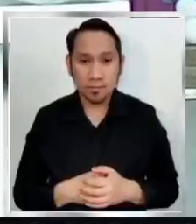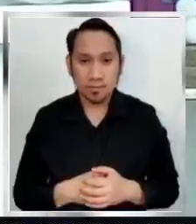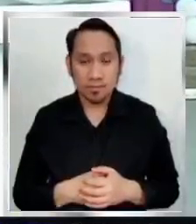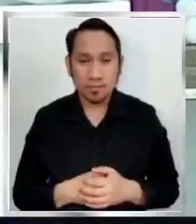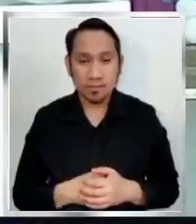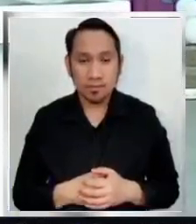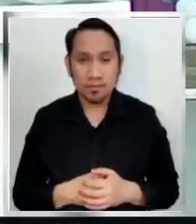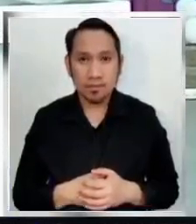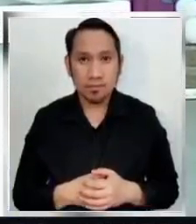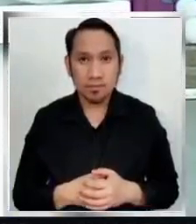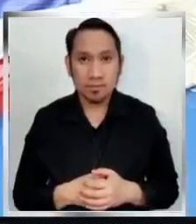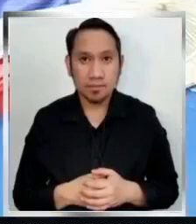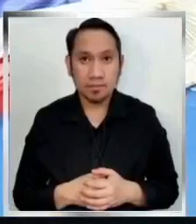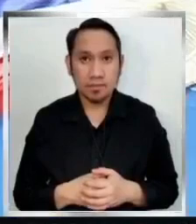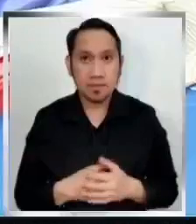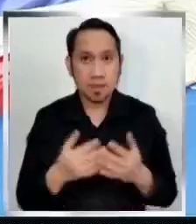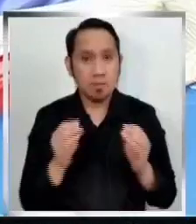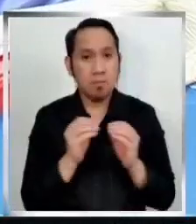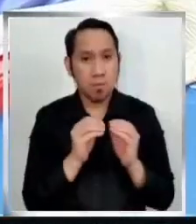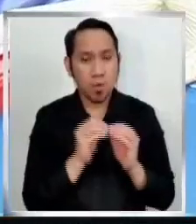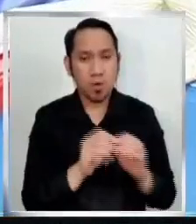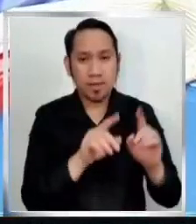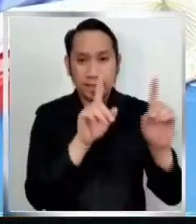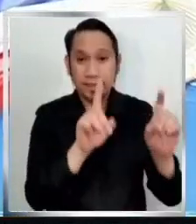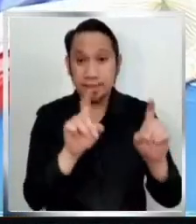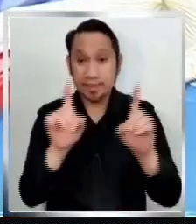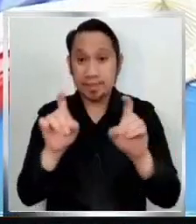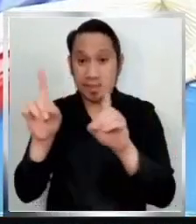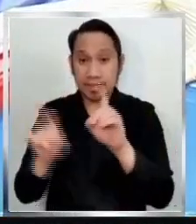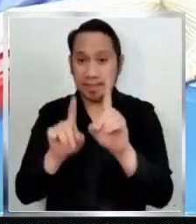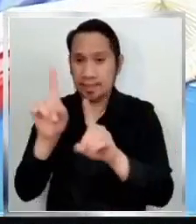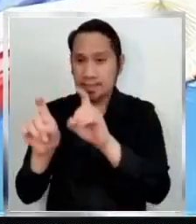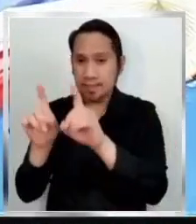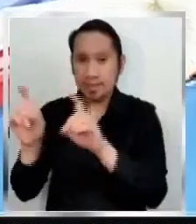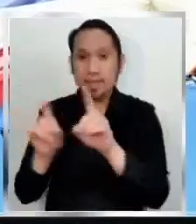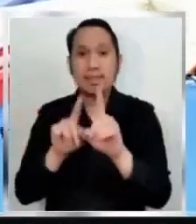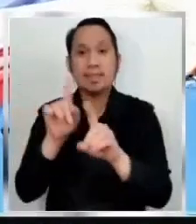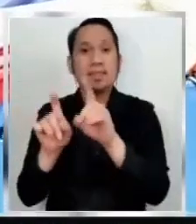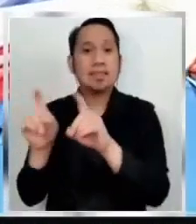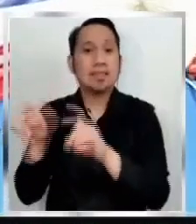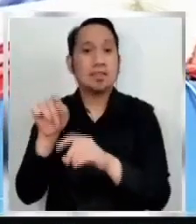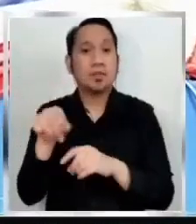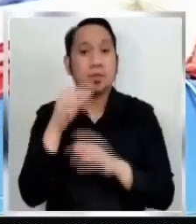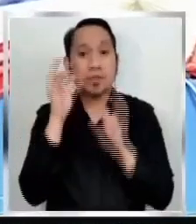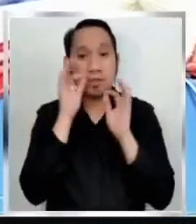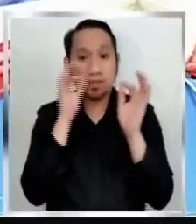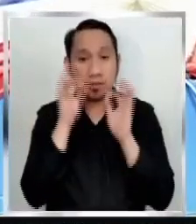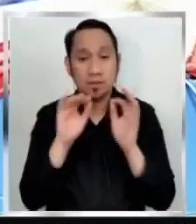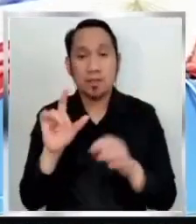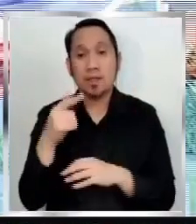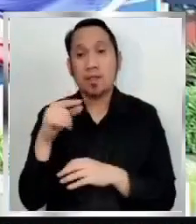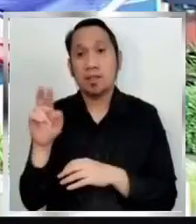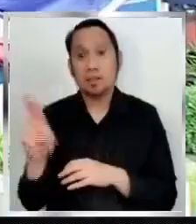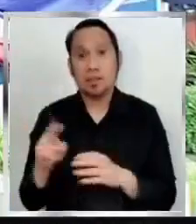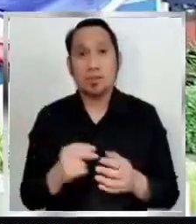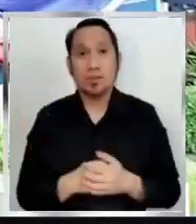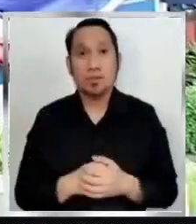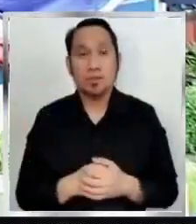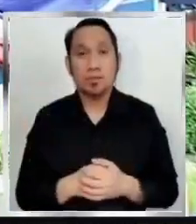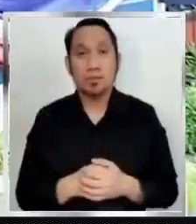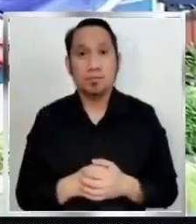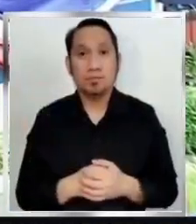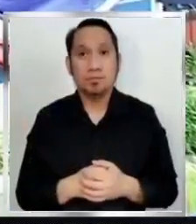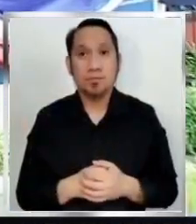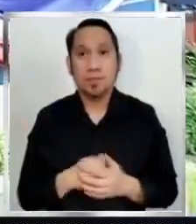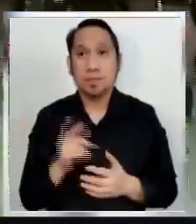Pinaigting na random drug testing sa mga kawarin ng attached agencies ng Department of Interior and Local Government at mga LGU ang inanunsyo